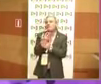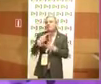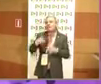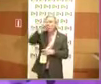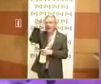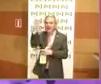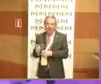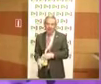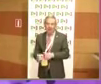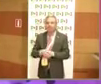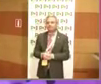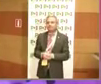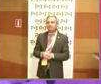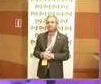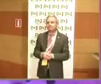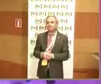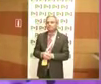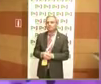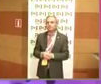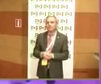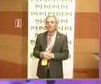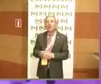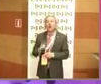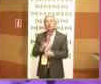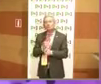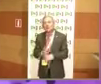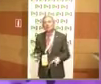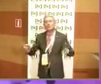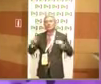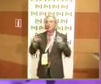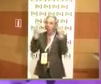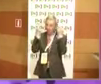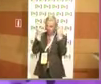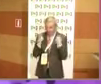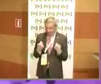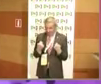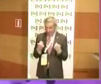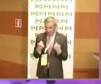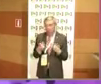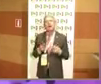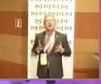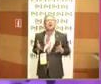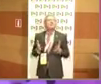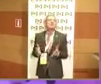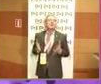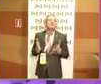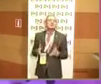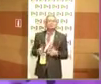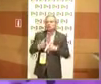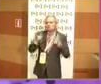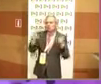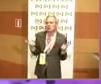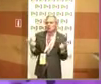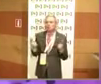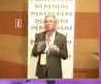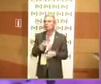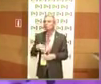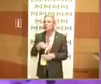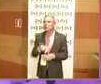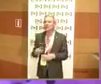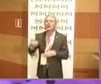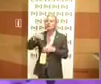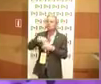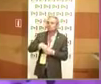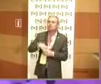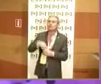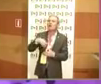Paese. E dunque dovremo ributtarci con umiltà e con tutta la passione possibile nella società, portando